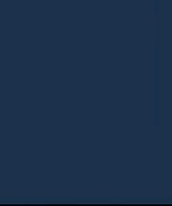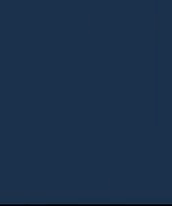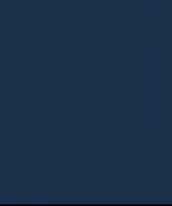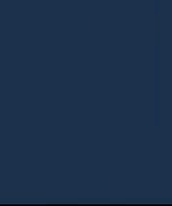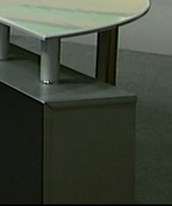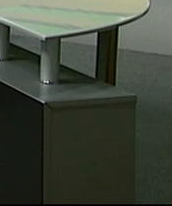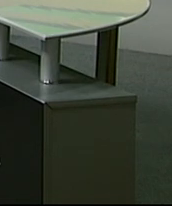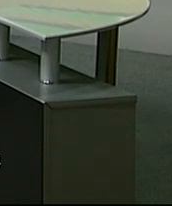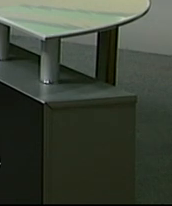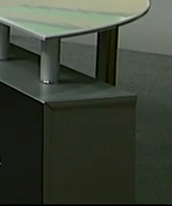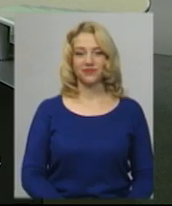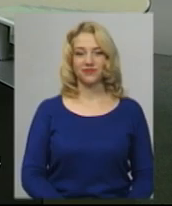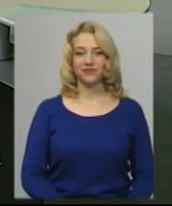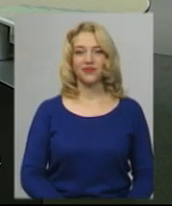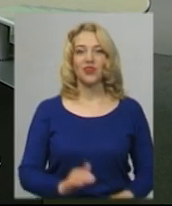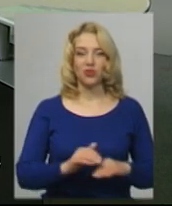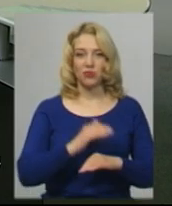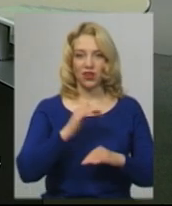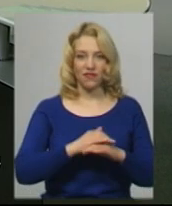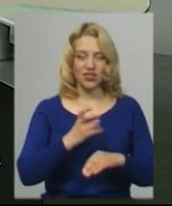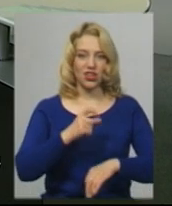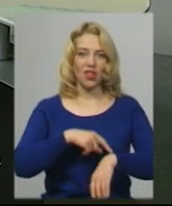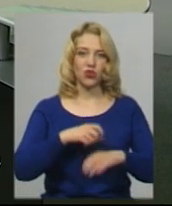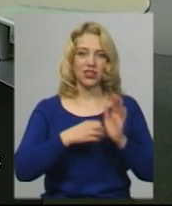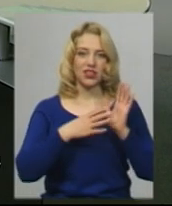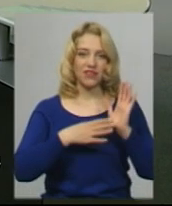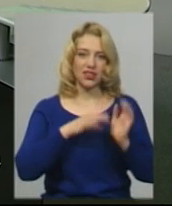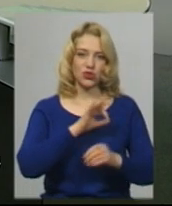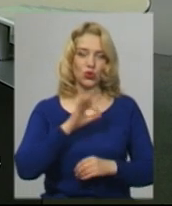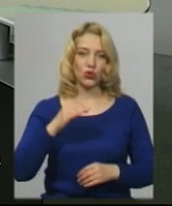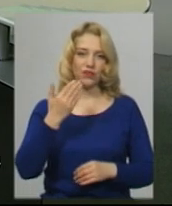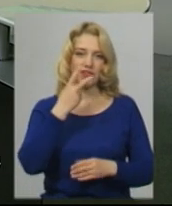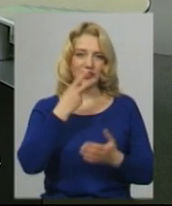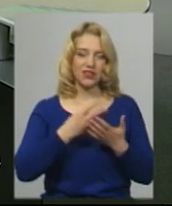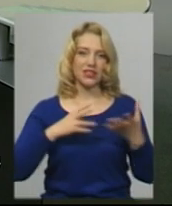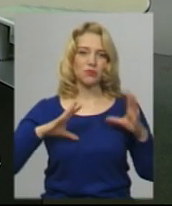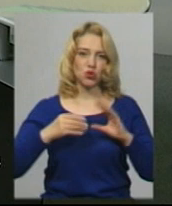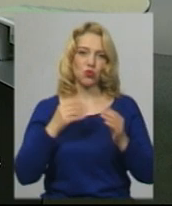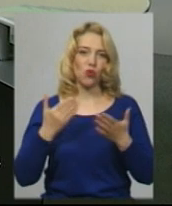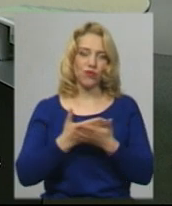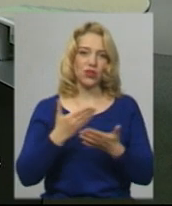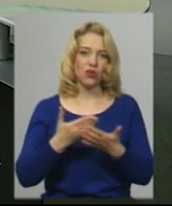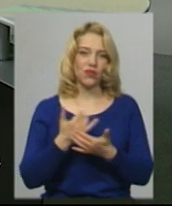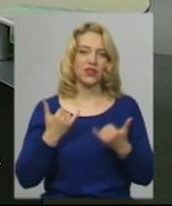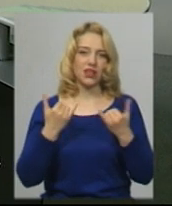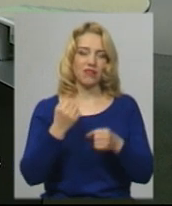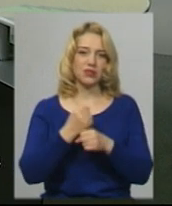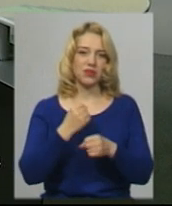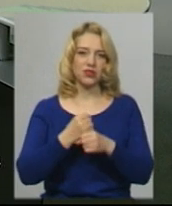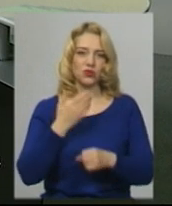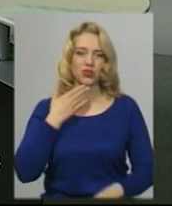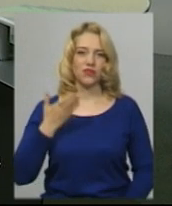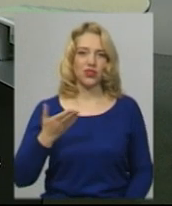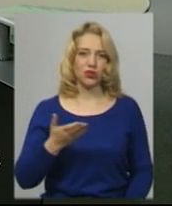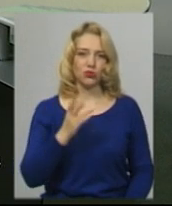Музика Доброго вечора на годиннику 19.00. Ви дивитесь підсумковий випуск новин. У студії для вас працює